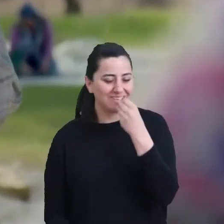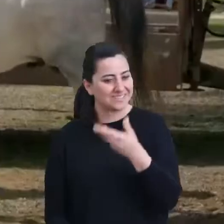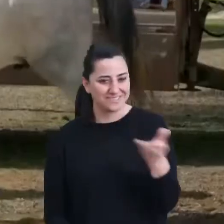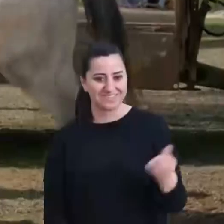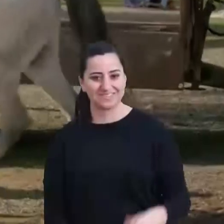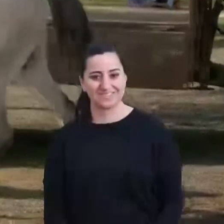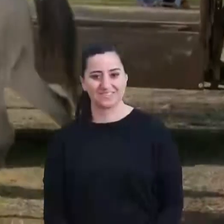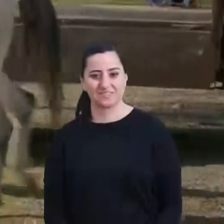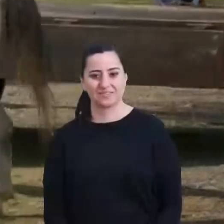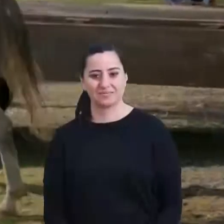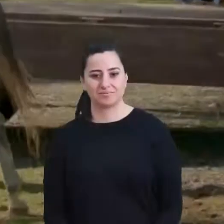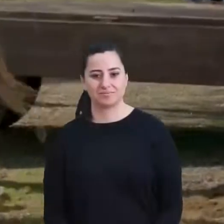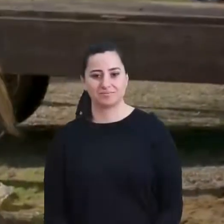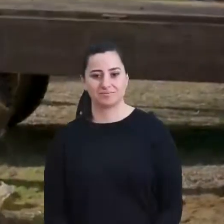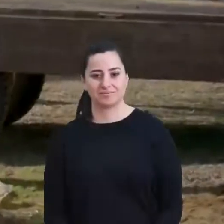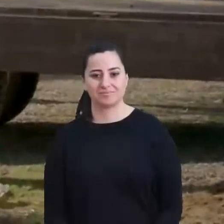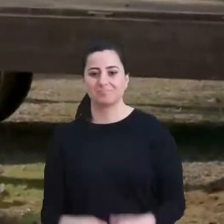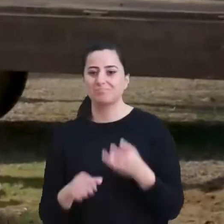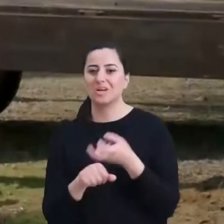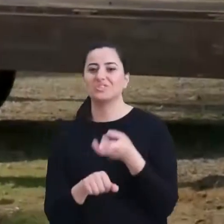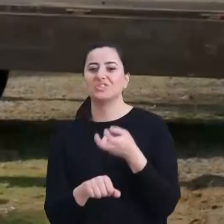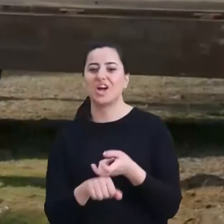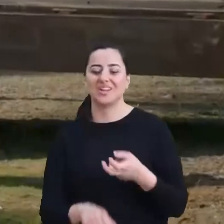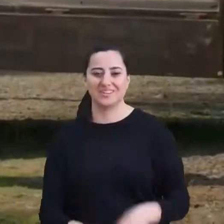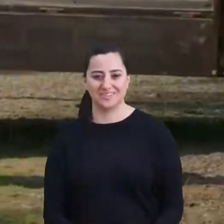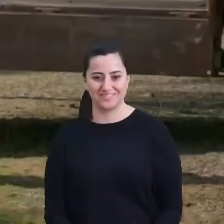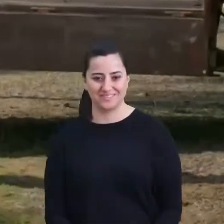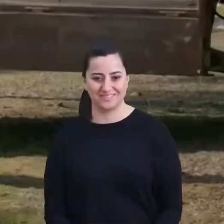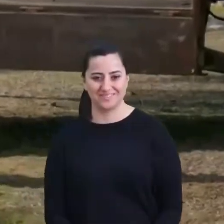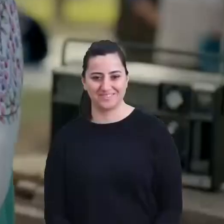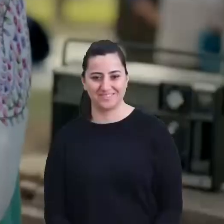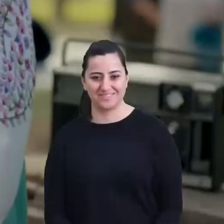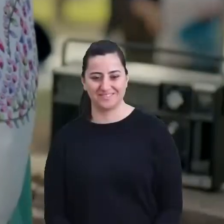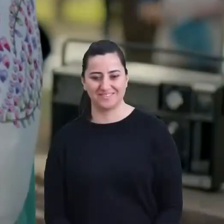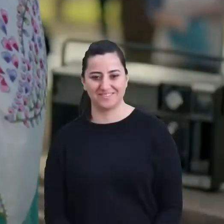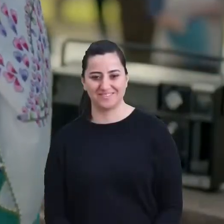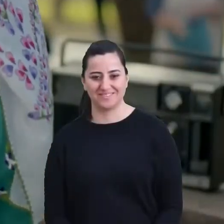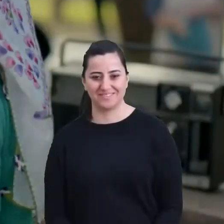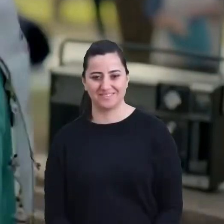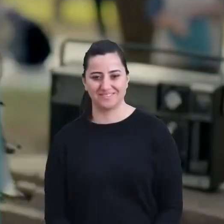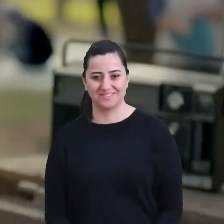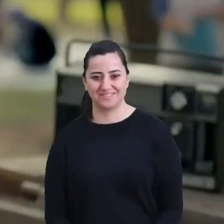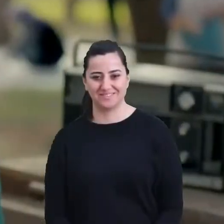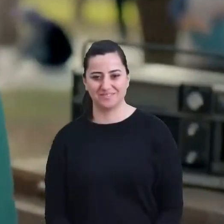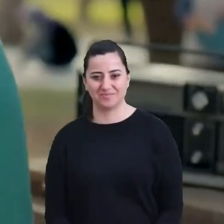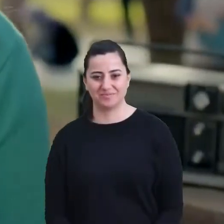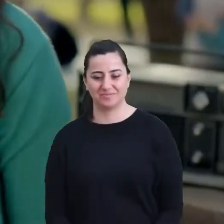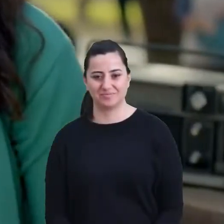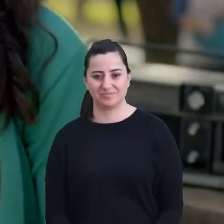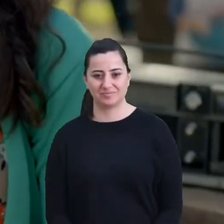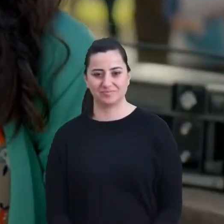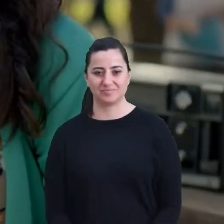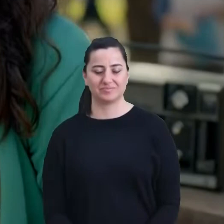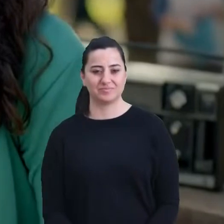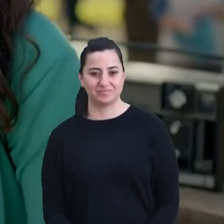getir. Gel. Ay maşallah, ay maşallah, bu güzelliğe bak. Ana! Beyaz atın boğazında